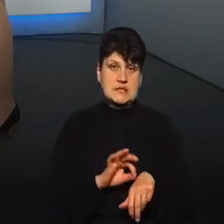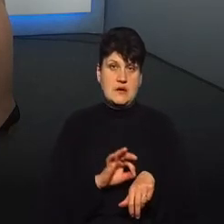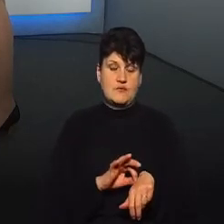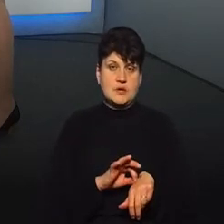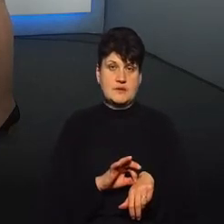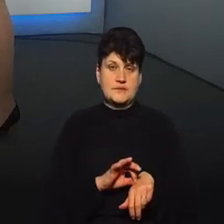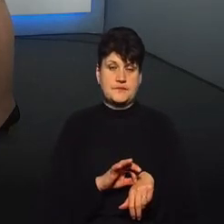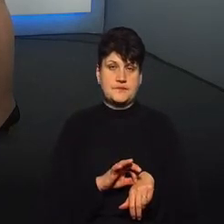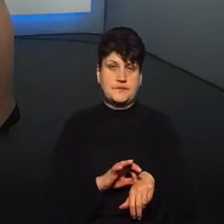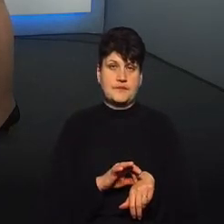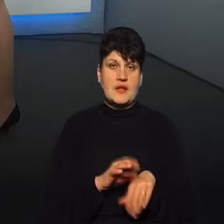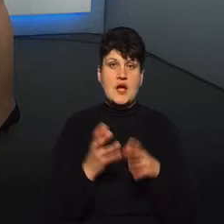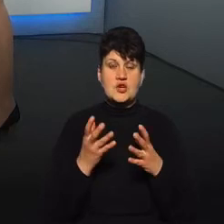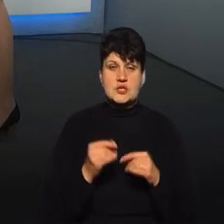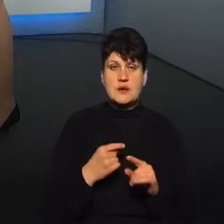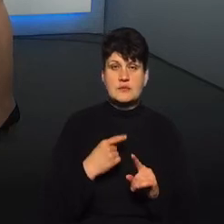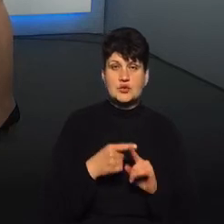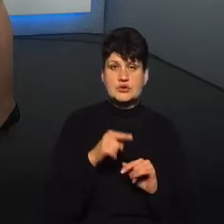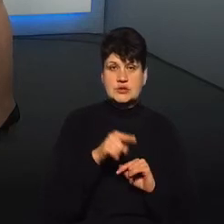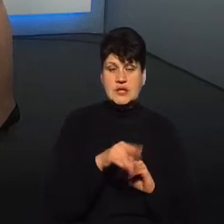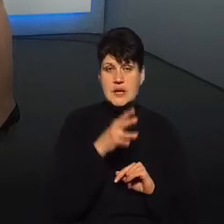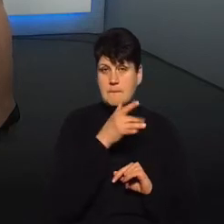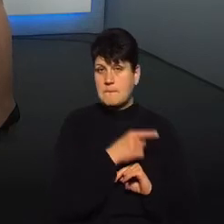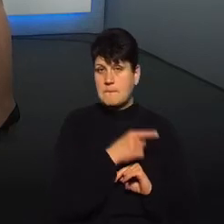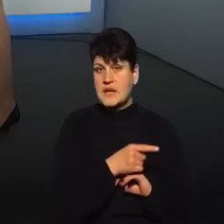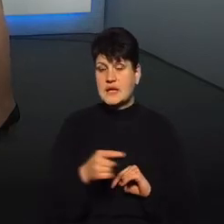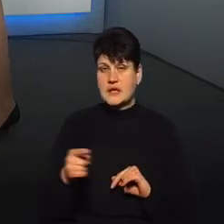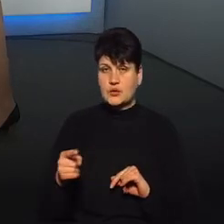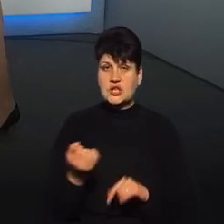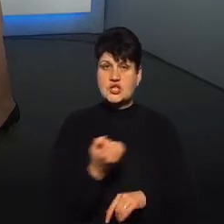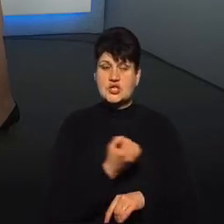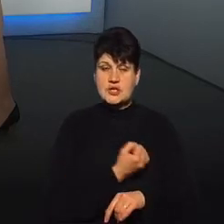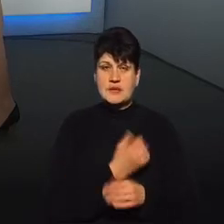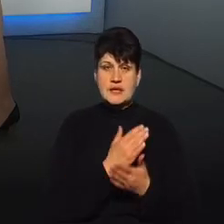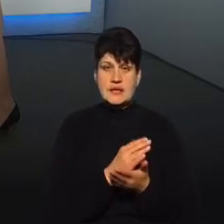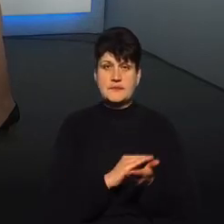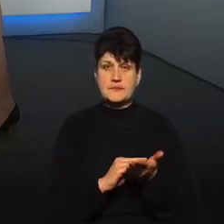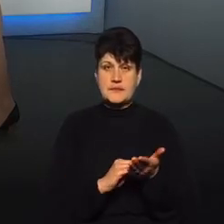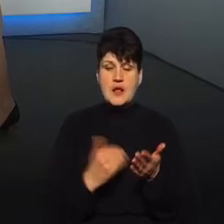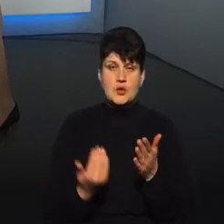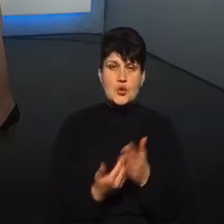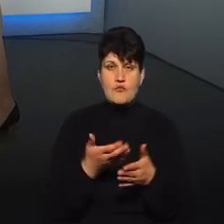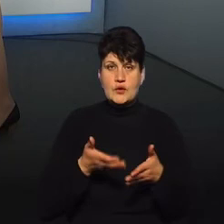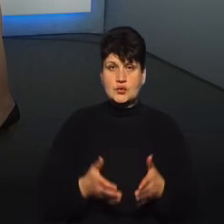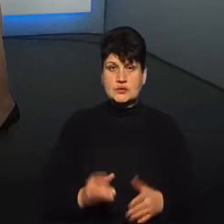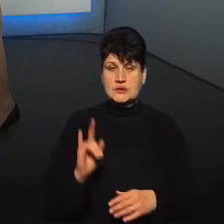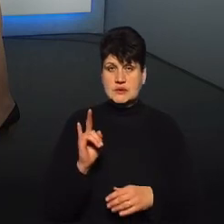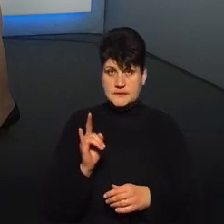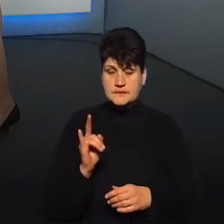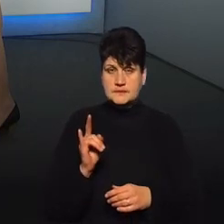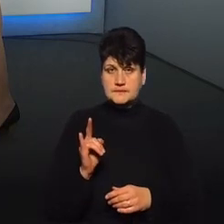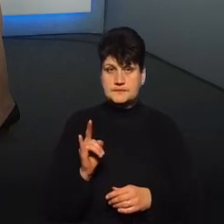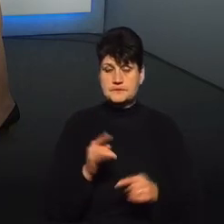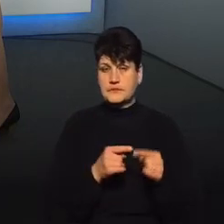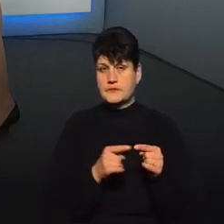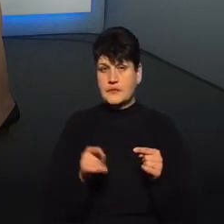ті періоди календарних щеплень, які є розписані для новонародженої дитинки, тобто певний проміжок часу дитинка